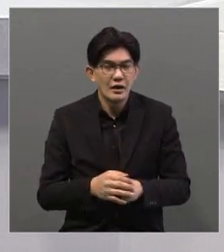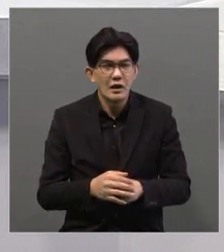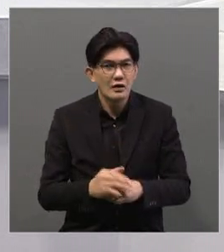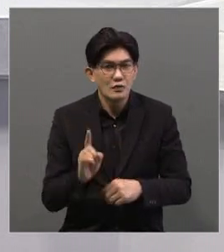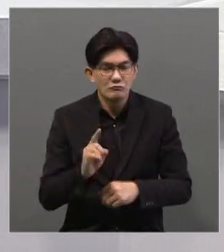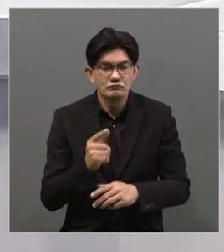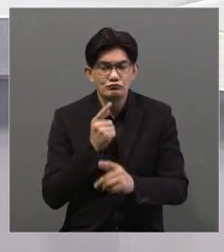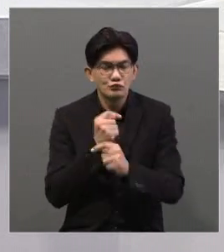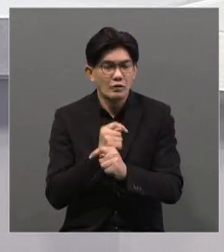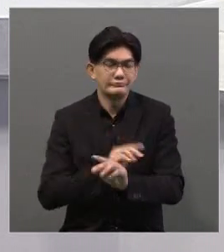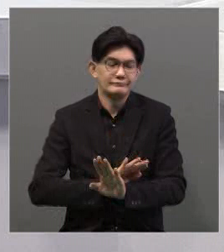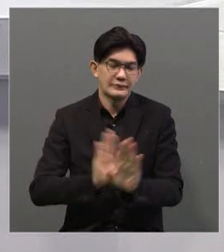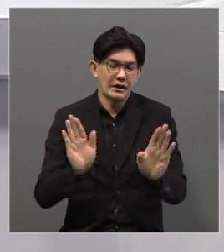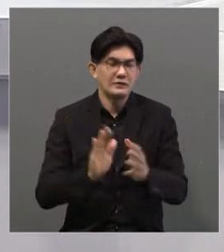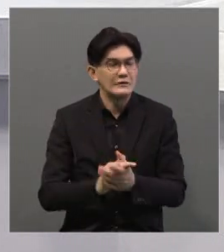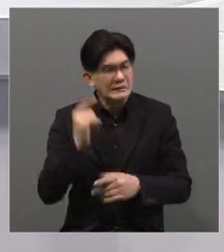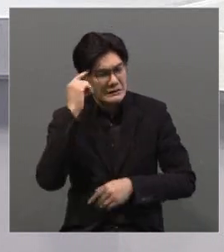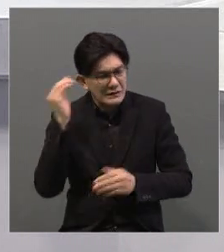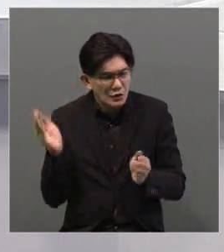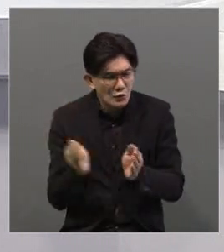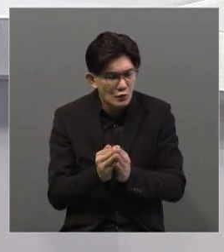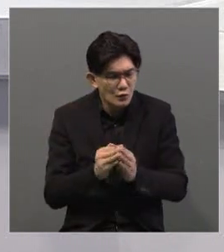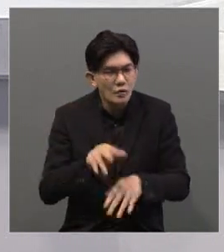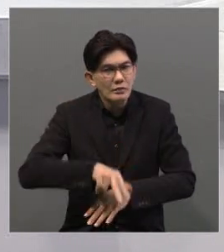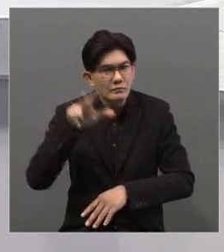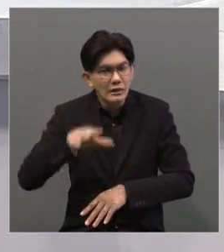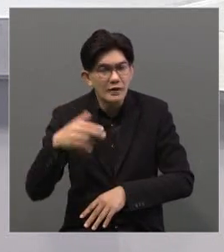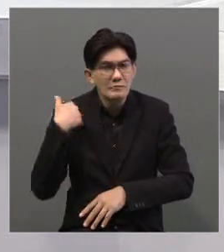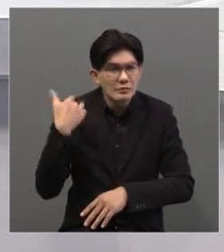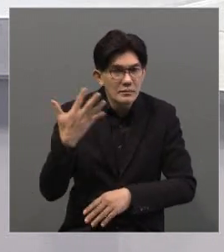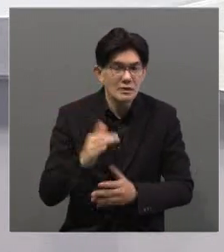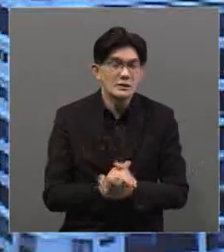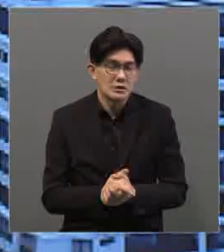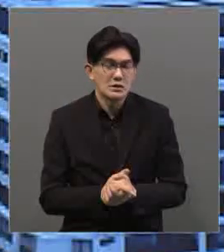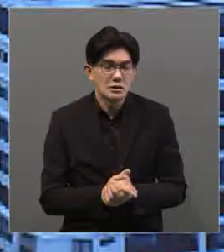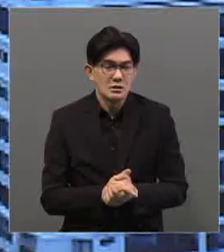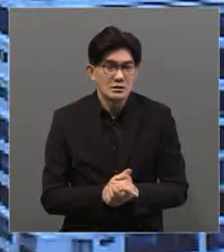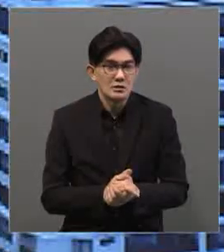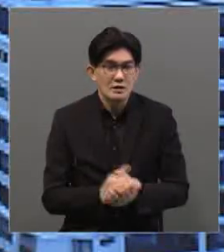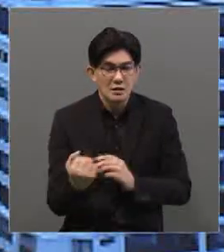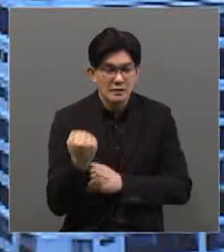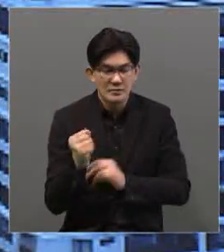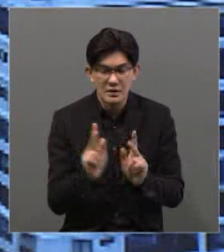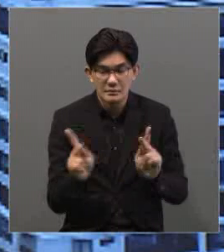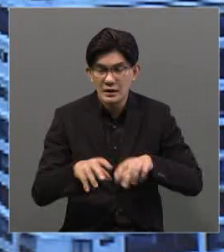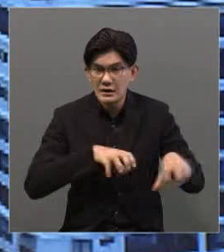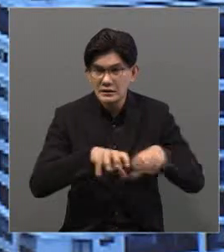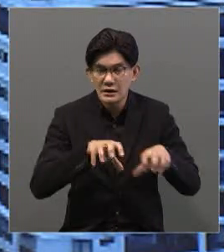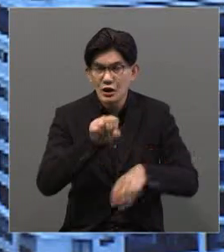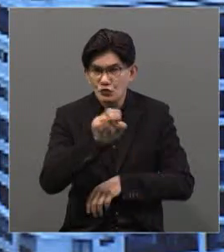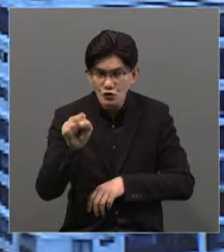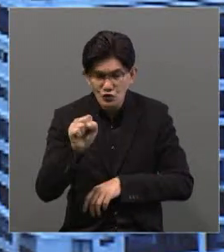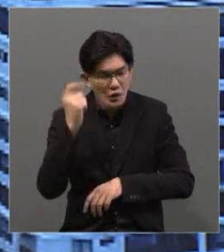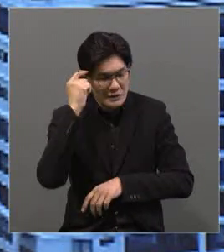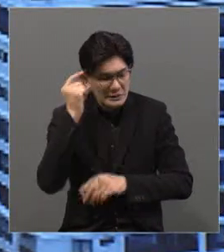สธที่จะตอบสื่อมวลชนว่าจะร่วมรัฐบาลกับพรรคเพื่อไทยหรือไม่ซึ่งเรื่องนี้นะคะก็จะให้อำนาจกรรมการบริหารพรรคและส.ส.